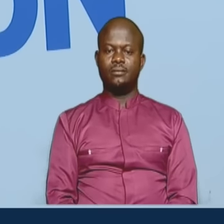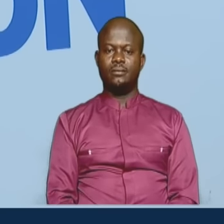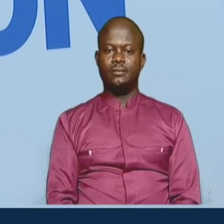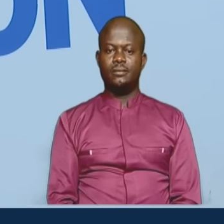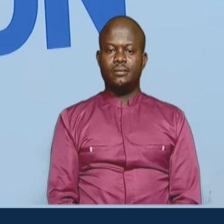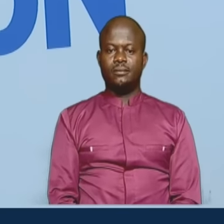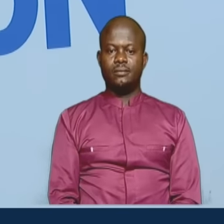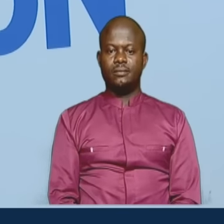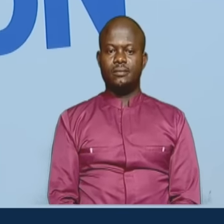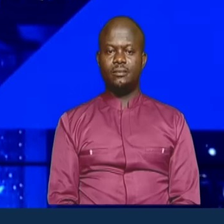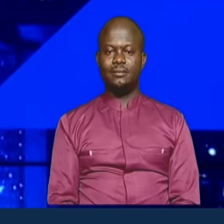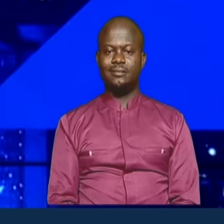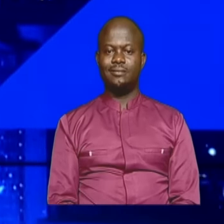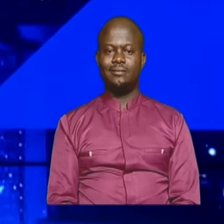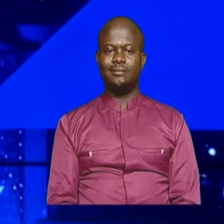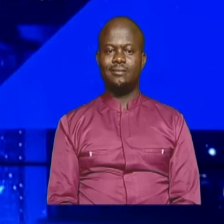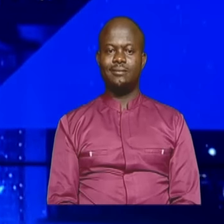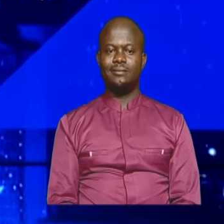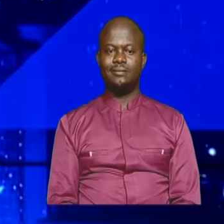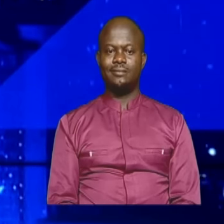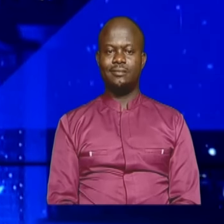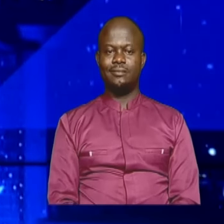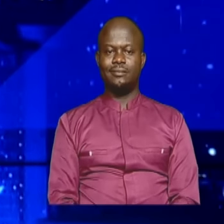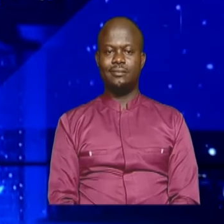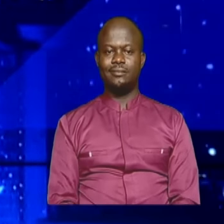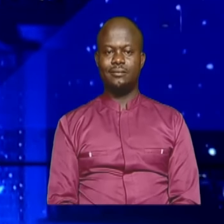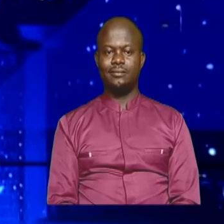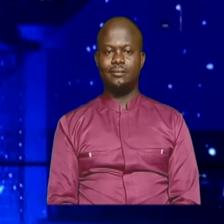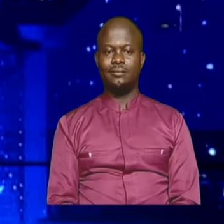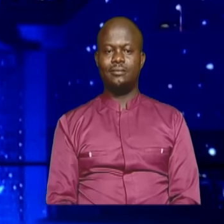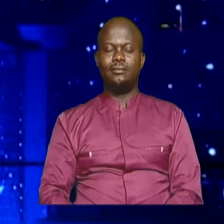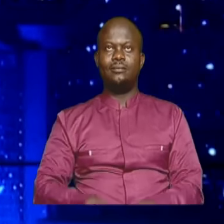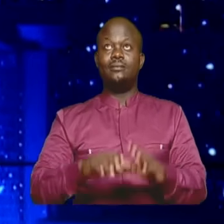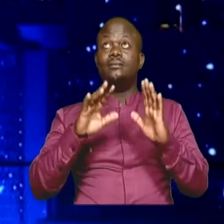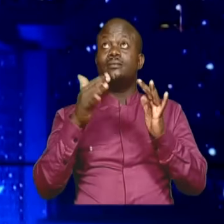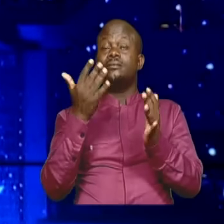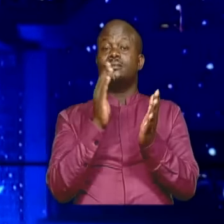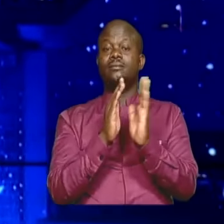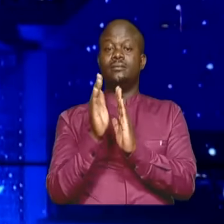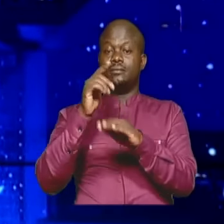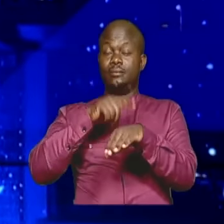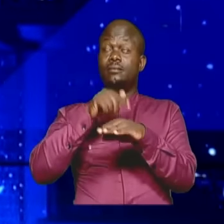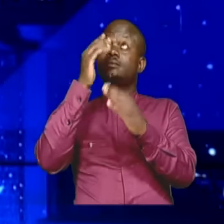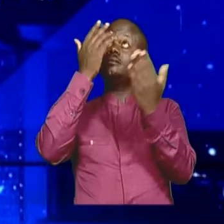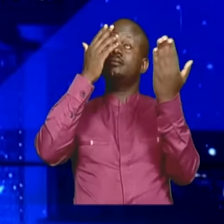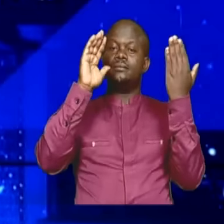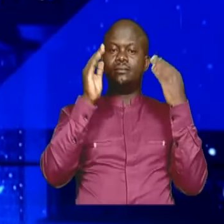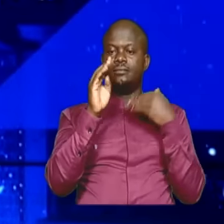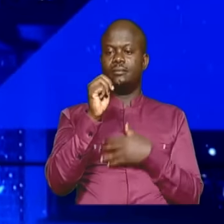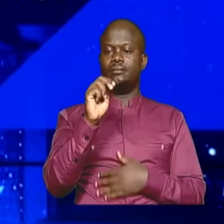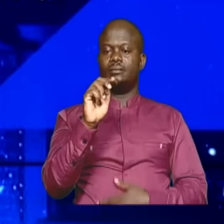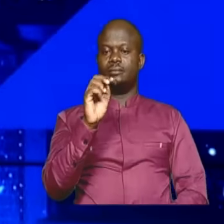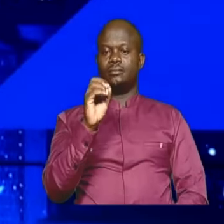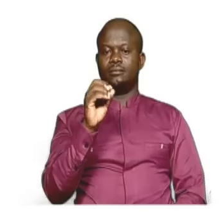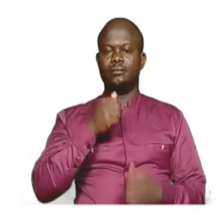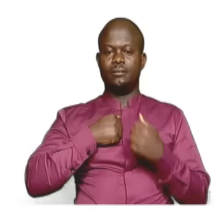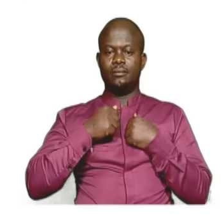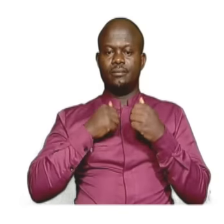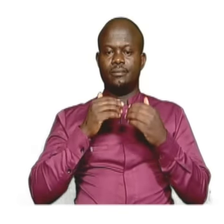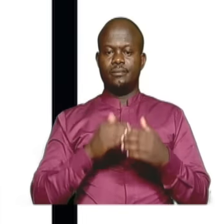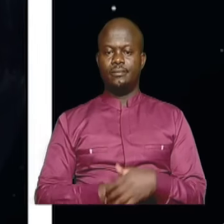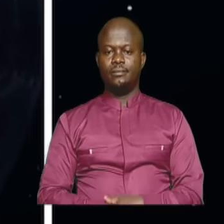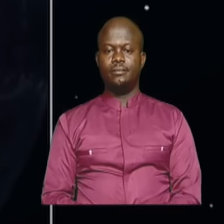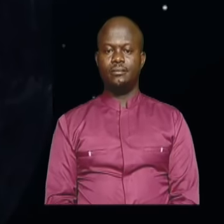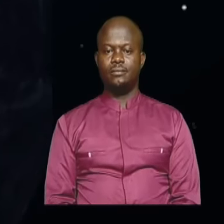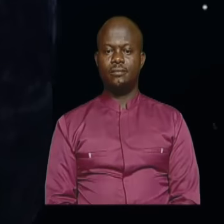ntara y'Iburasirazuba. Eka turebe n'amakuru ajyanye n'iteganya gihe twateguriwe na Meteo Rwanda.